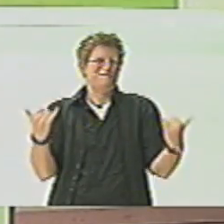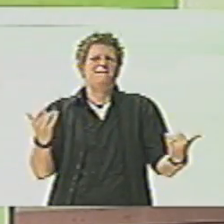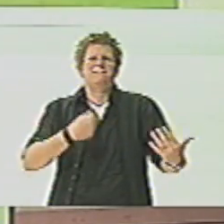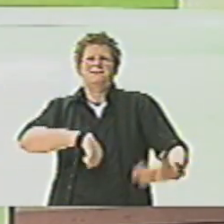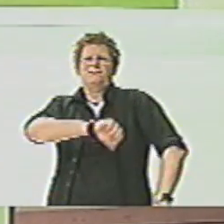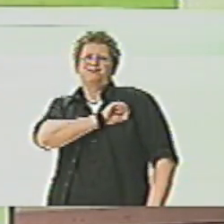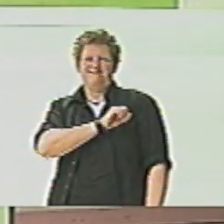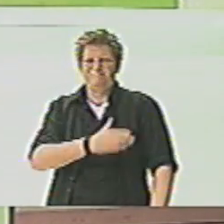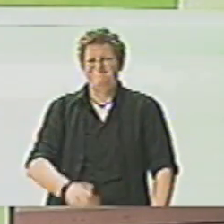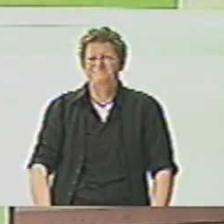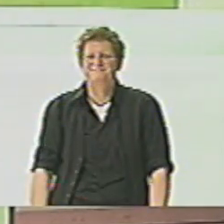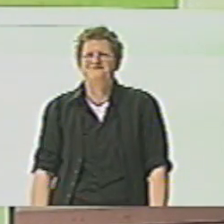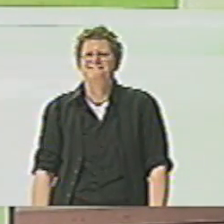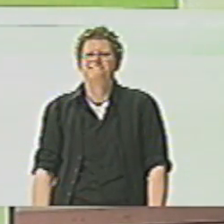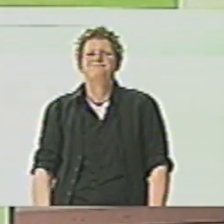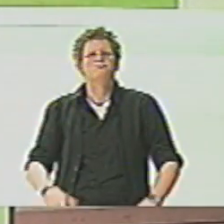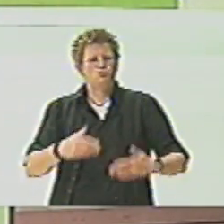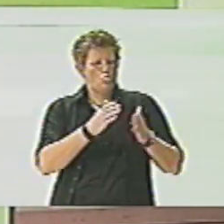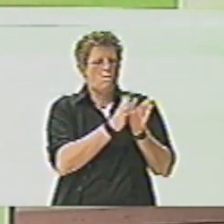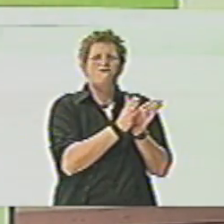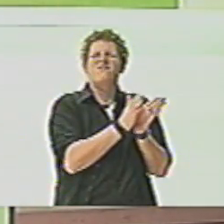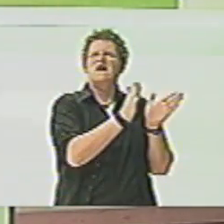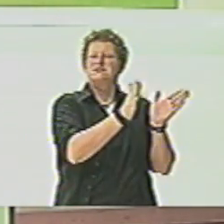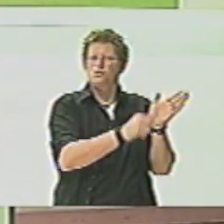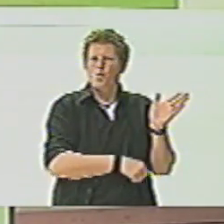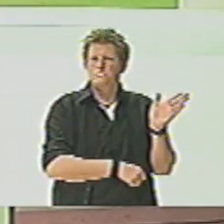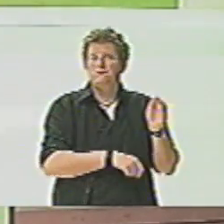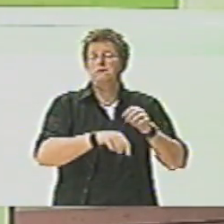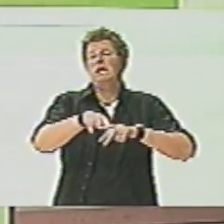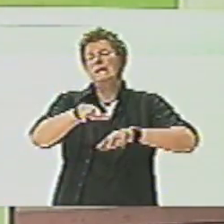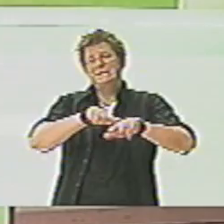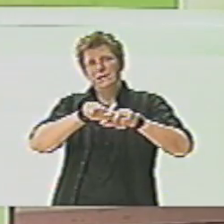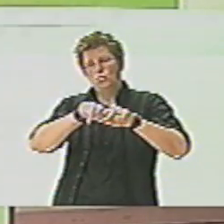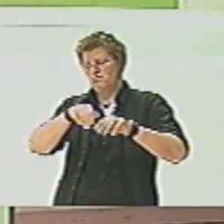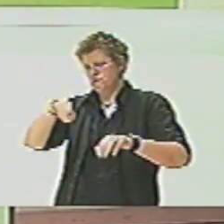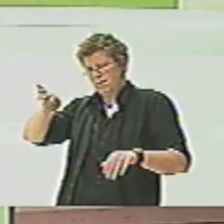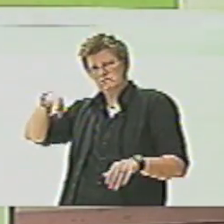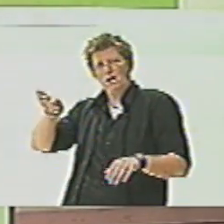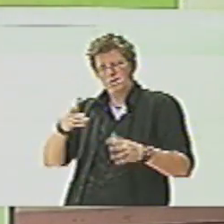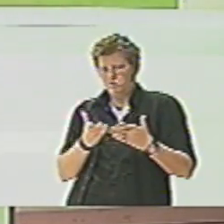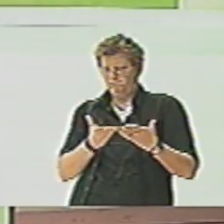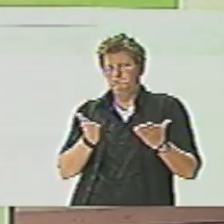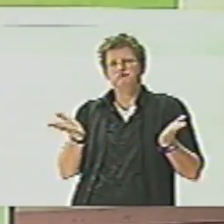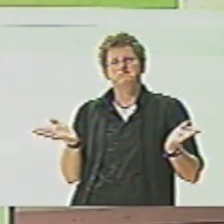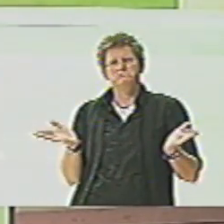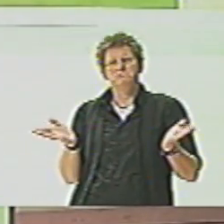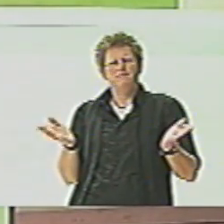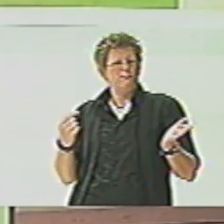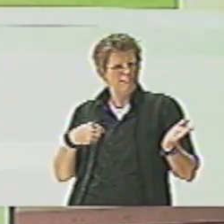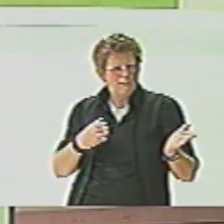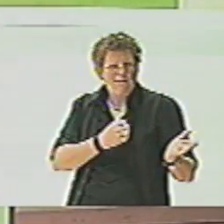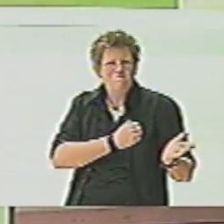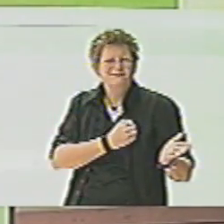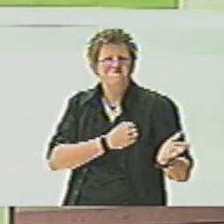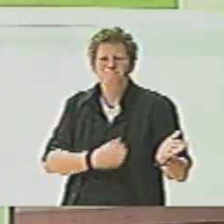der Partei, in der Fraktion, in der Regierung, mit dieser Aufstellung ist mir wahrlich nicht bange vor den Herausforderungen,